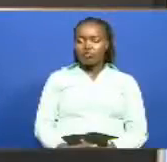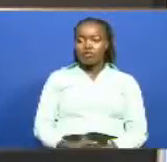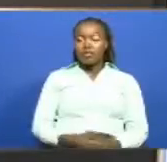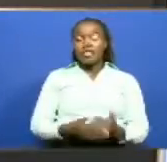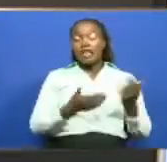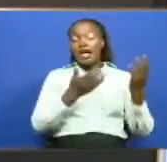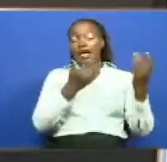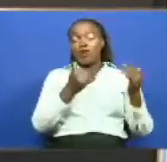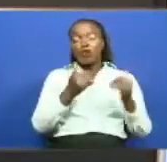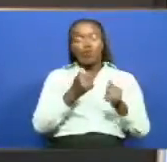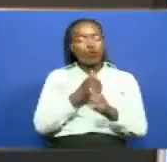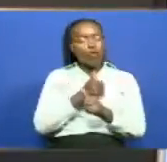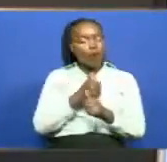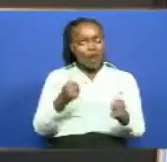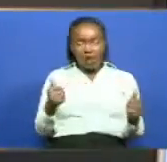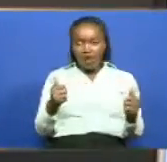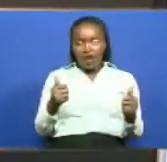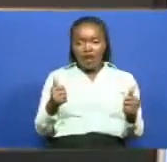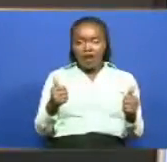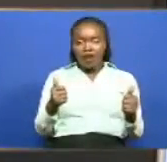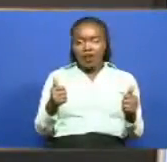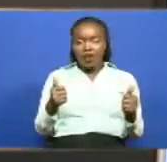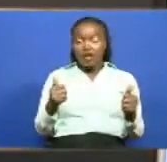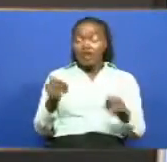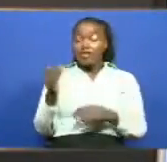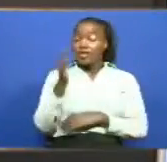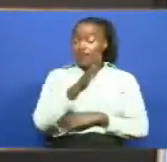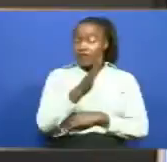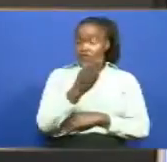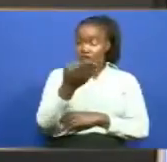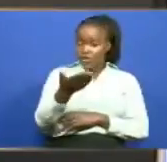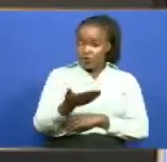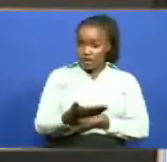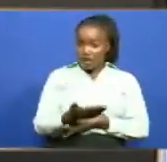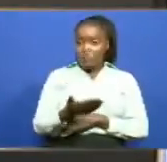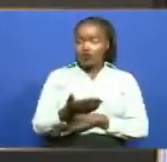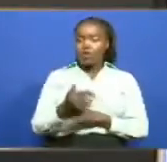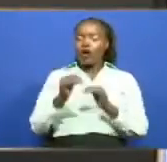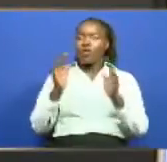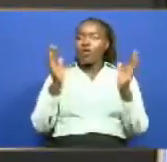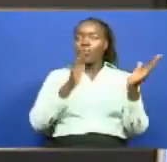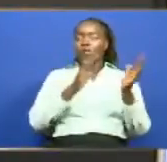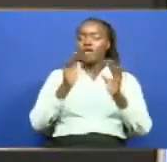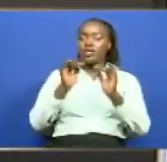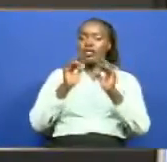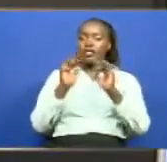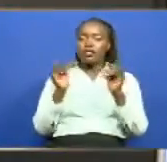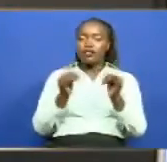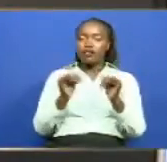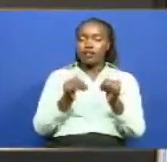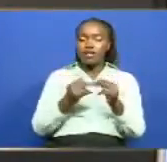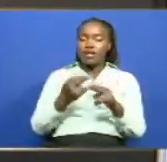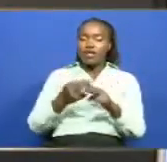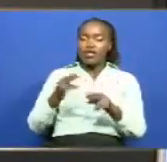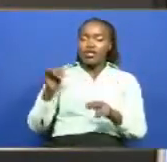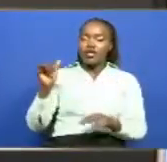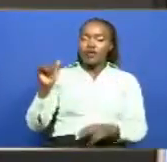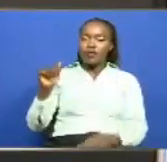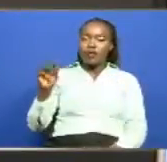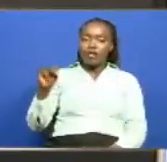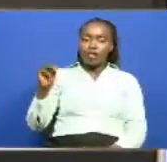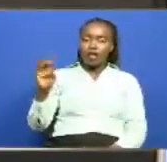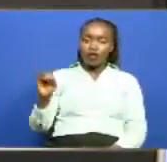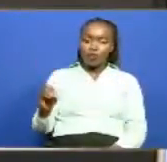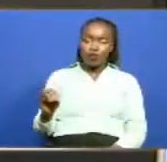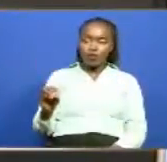Natumai usalama salmin popote ulipo jioni ya leo. Karibu katika mwingine utabiri wa hali ya hewa. Naitwa Mari Yambo. Wakati